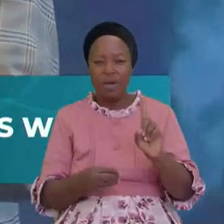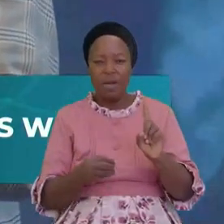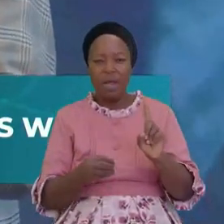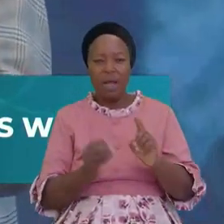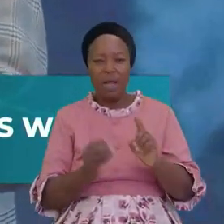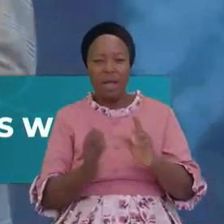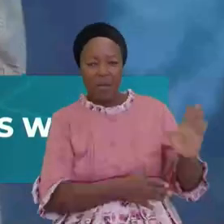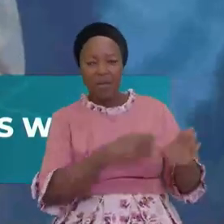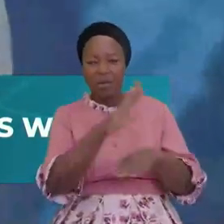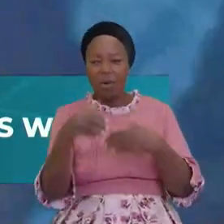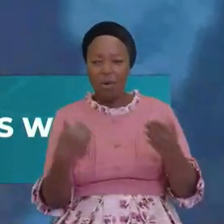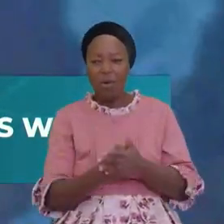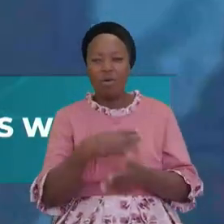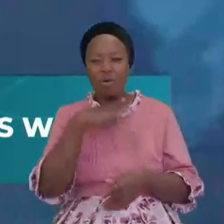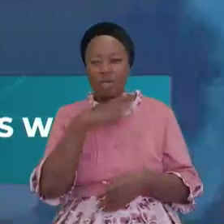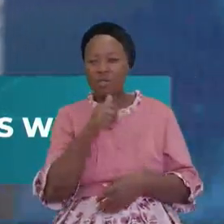Voyons ce premier élément.